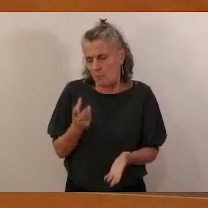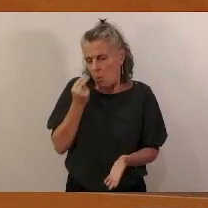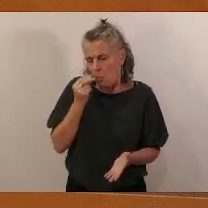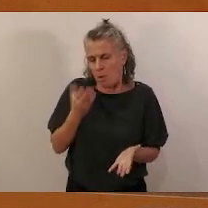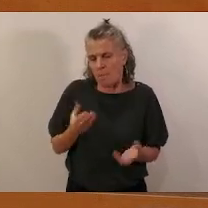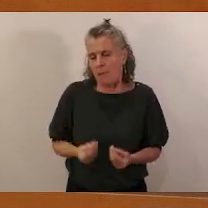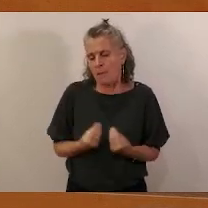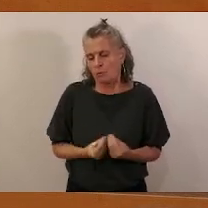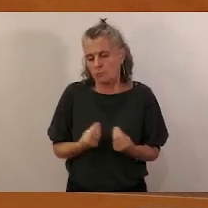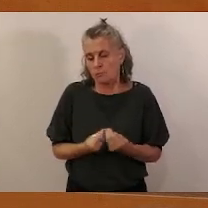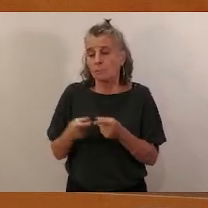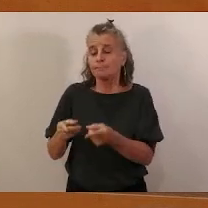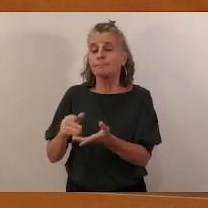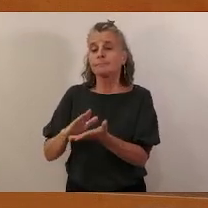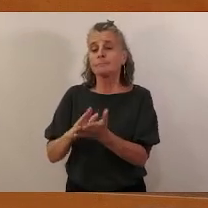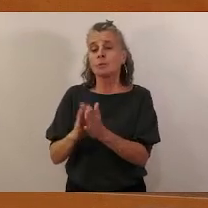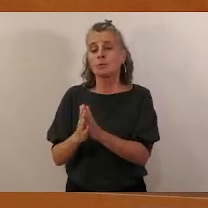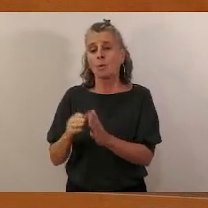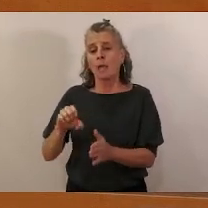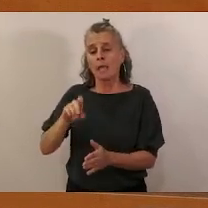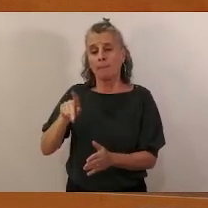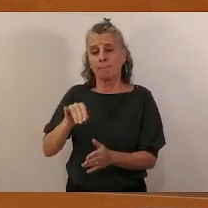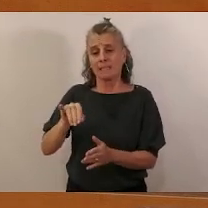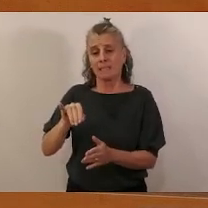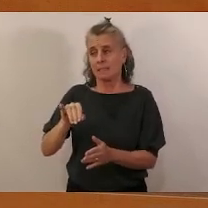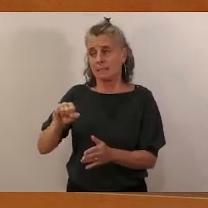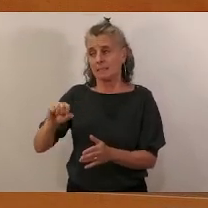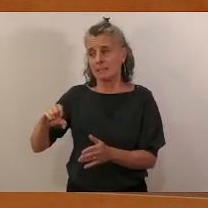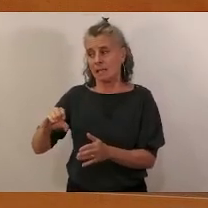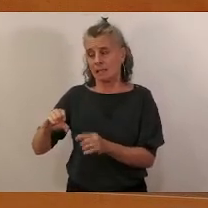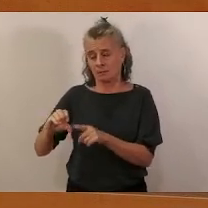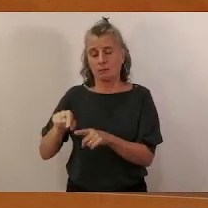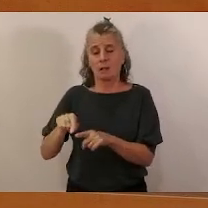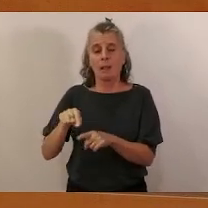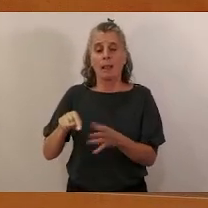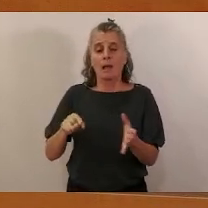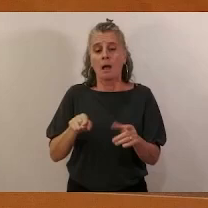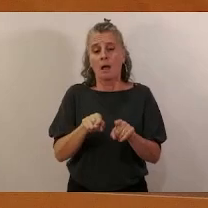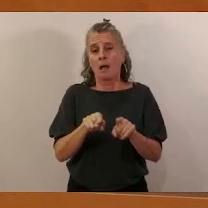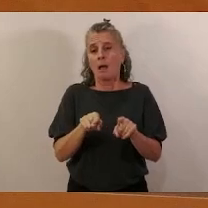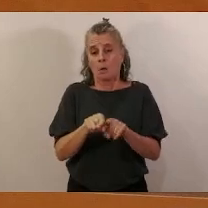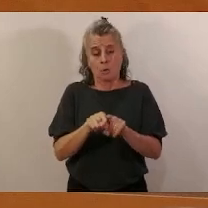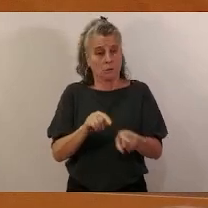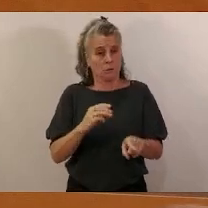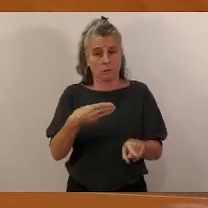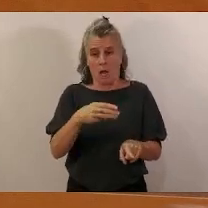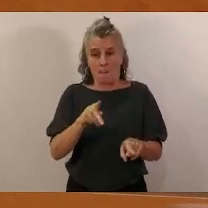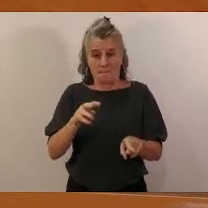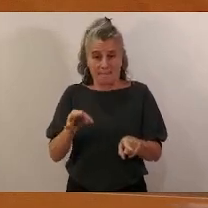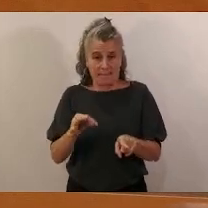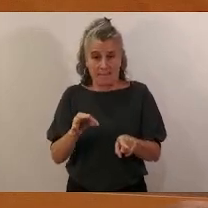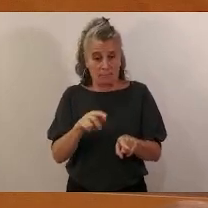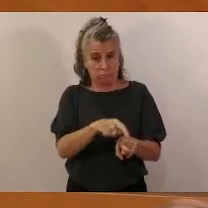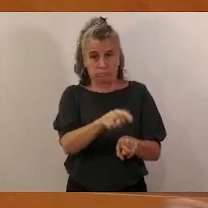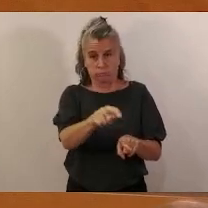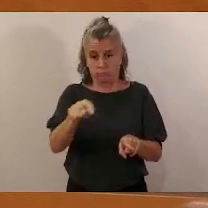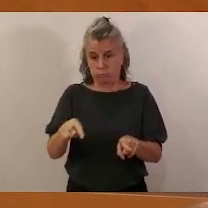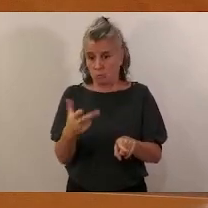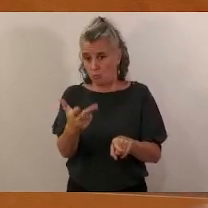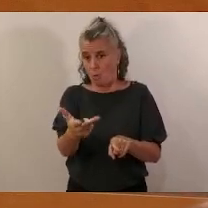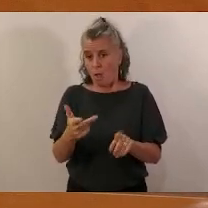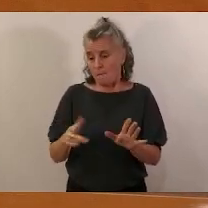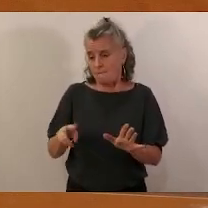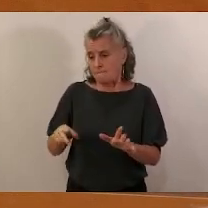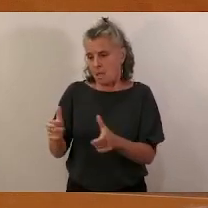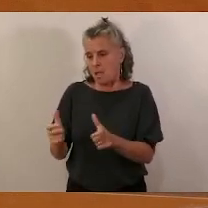L'association Épicec, qui gérait en DSP notamment la MPT Corderie, mais trois autres MPT dans la ville de Marseille, a connu des